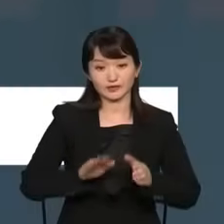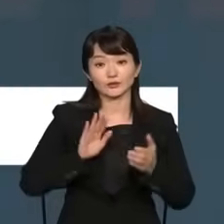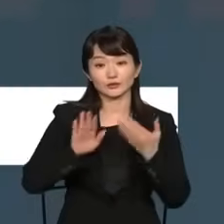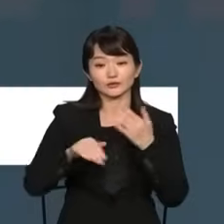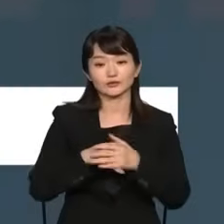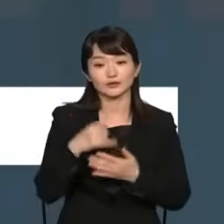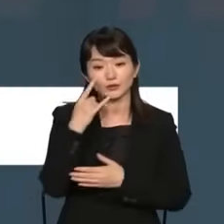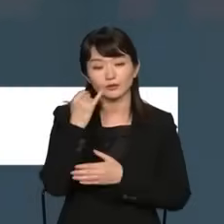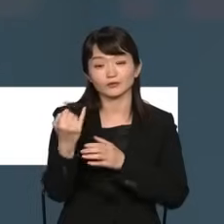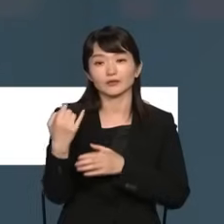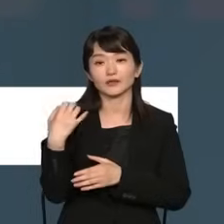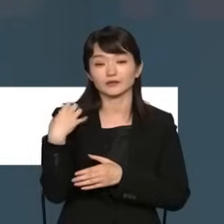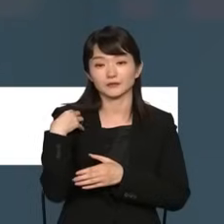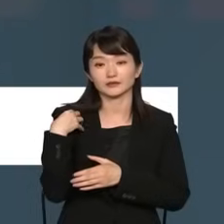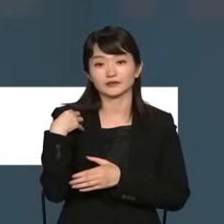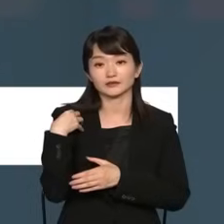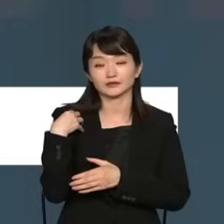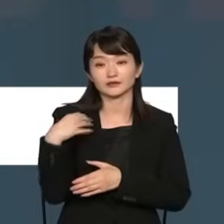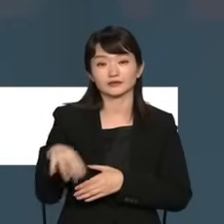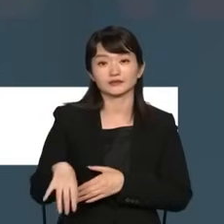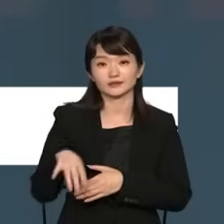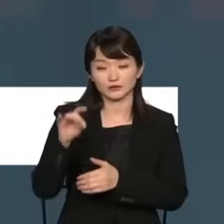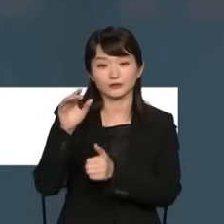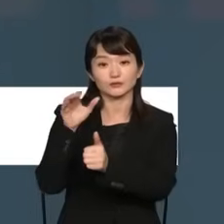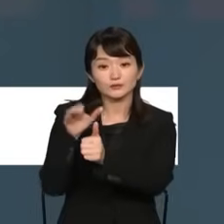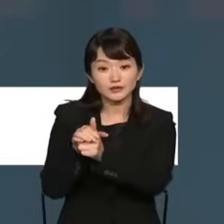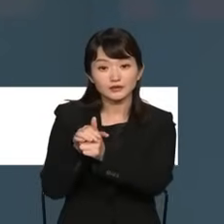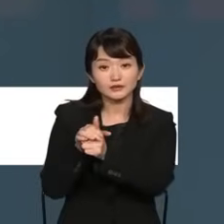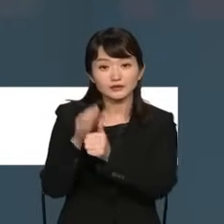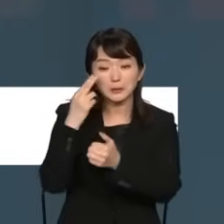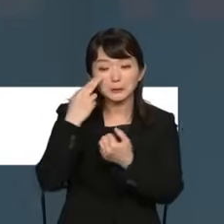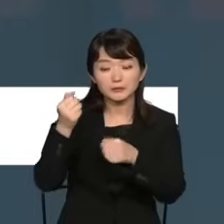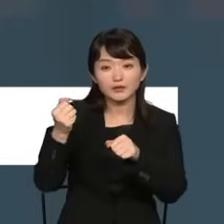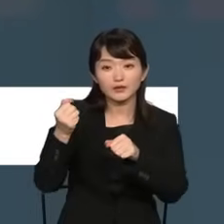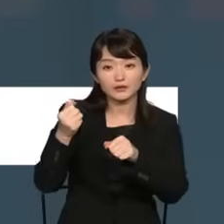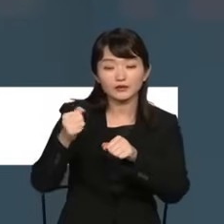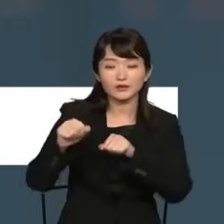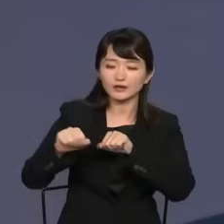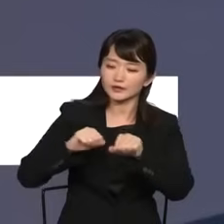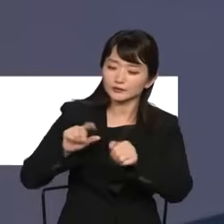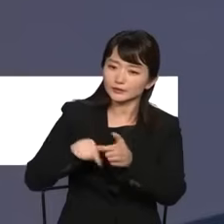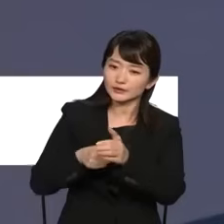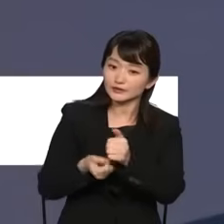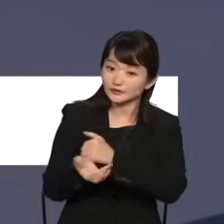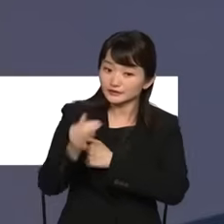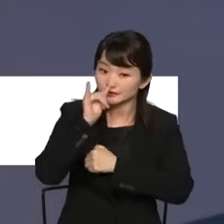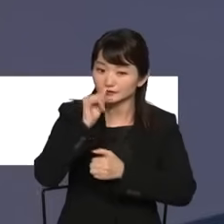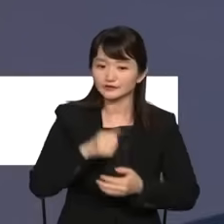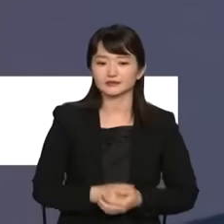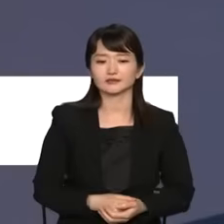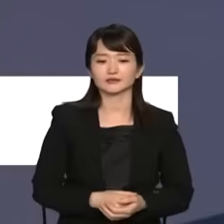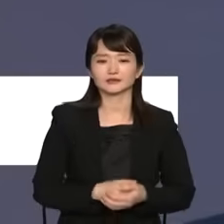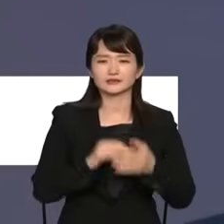거였잖아요. 그런 점들도 혹시 배우 이번에 연기를 할 때 뭔가 좀 영향이 있었을까요?